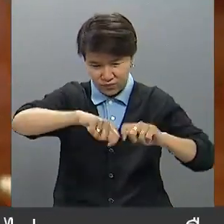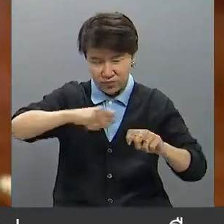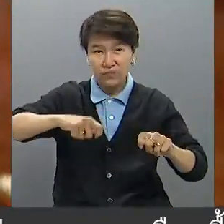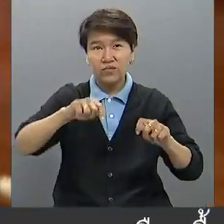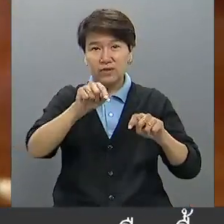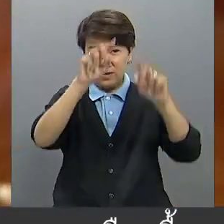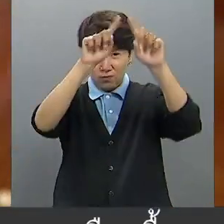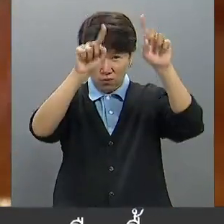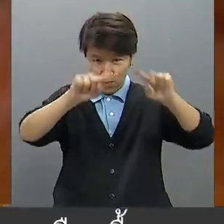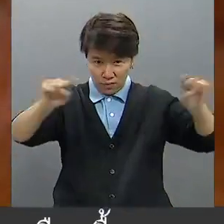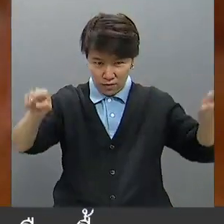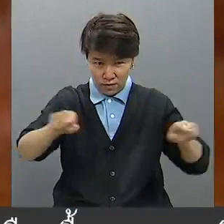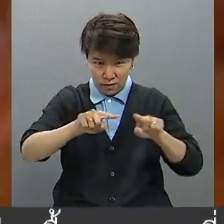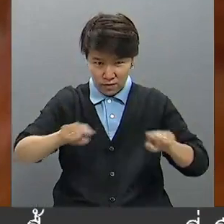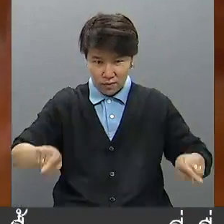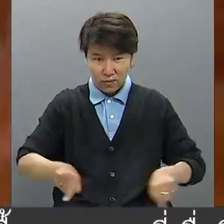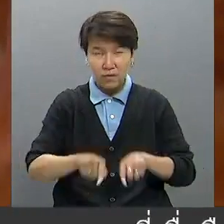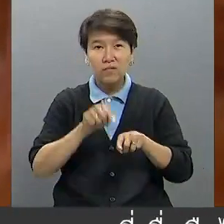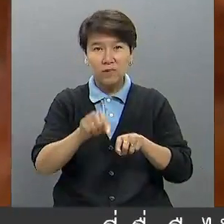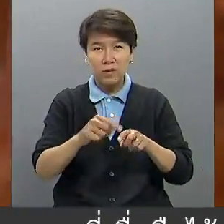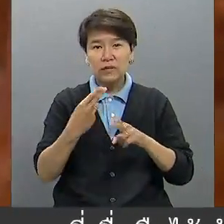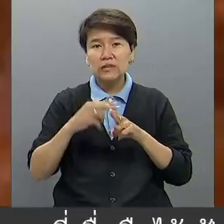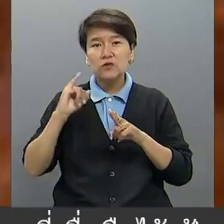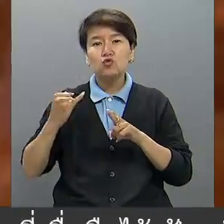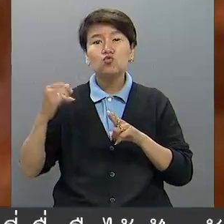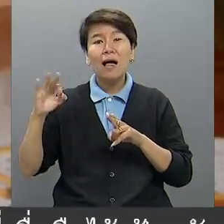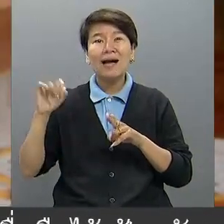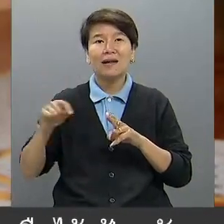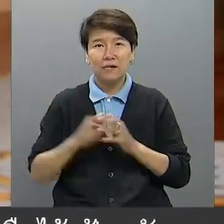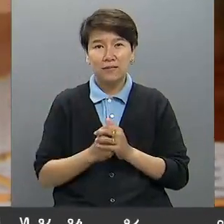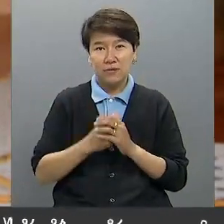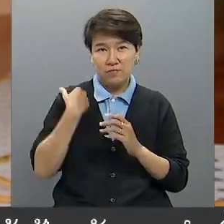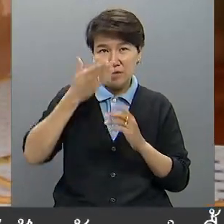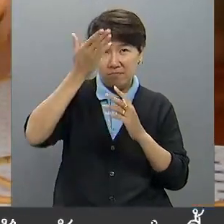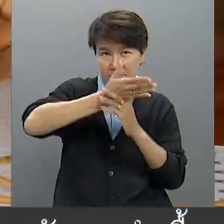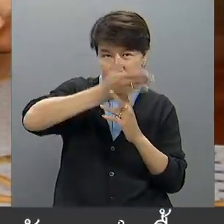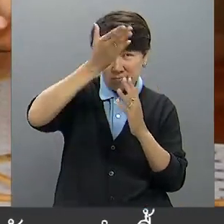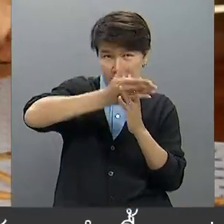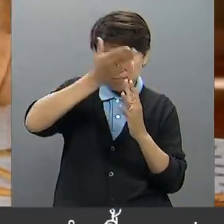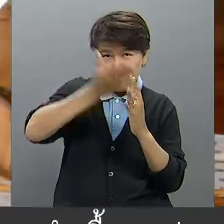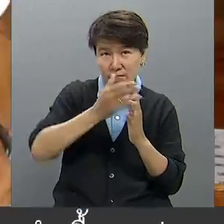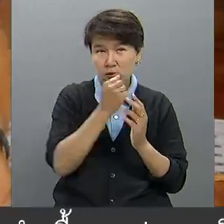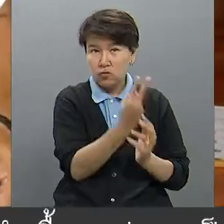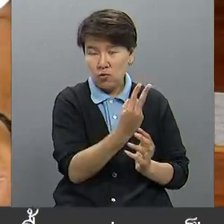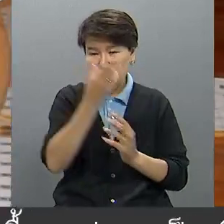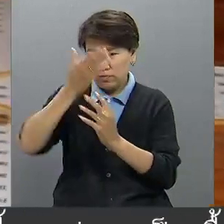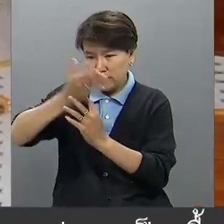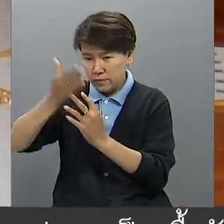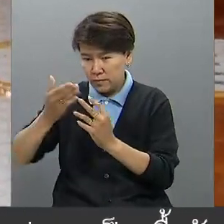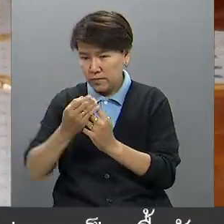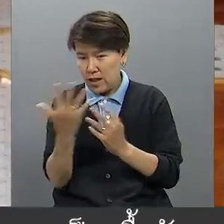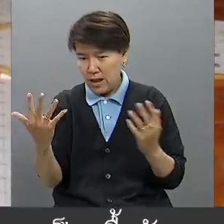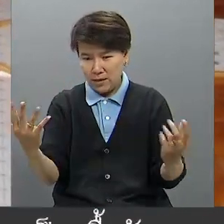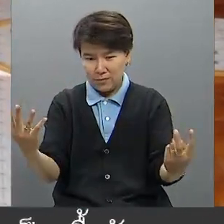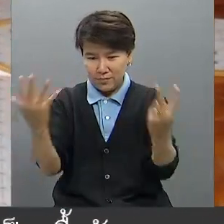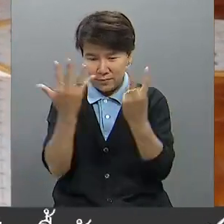ไม้5ชิ้นมีไม้อกไม้ปีก2ชิ้นไม้ขา2ชิ้น เริ่มได้ขนาดที่เราต้องการแล้วแล้วก็เรา